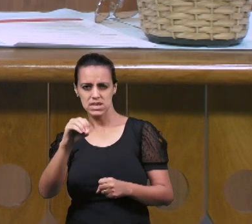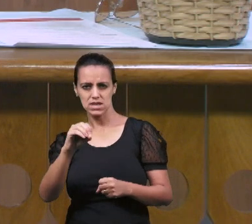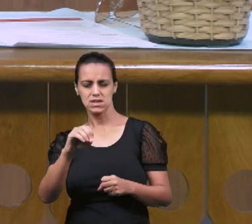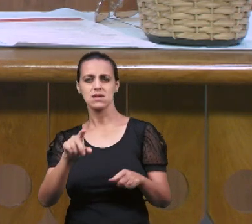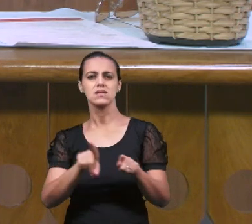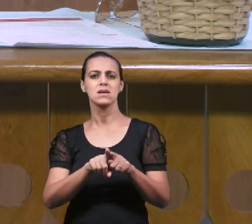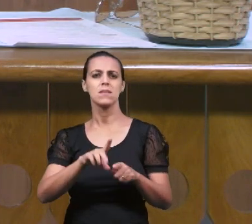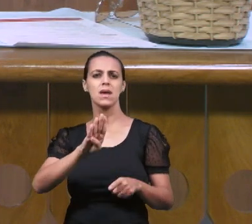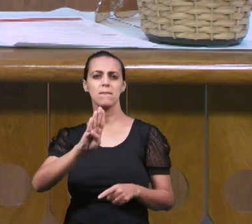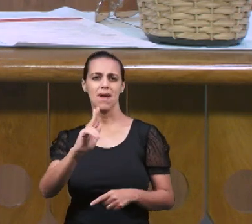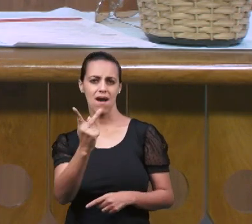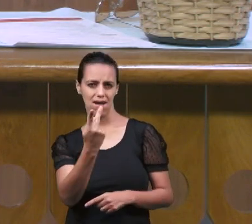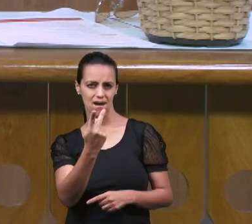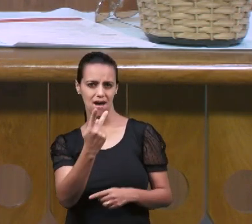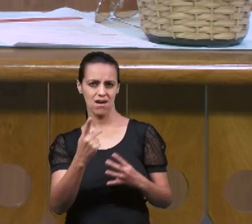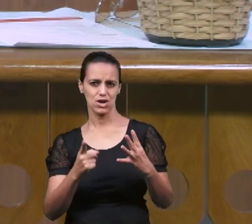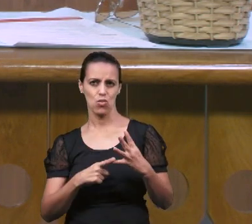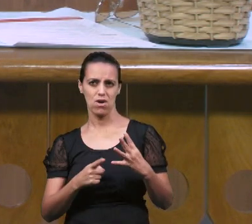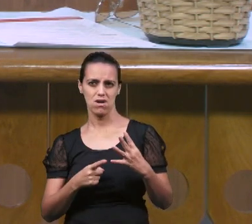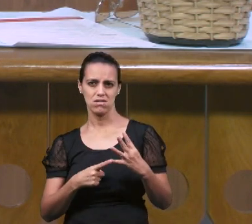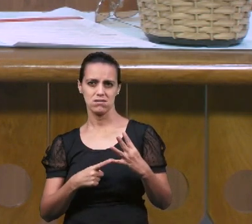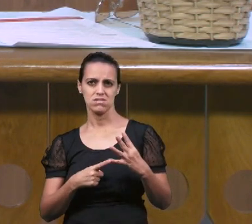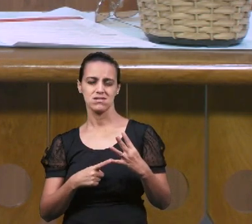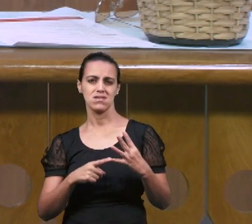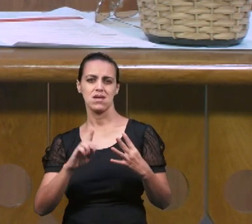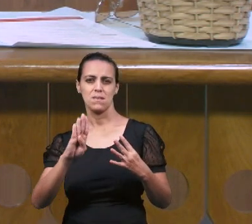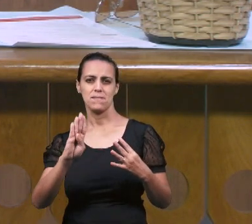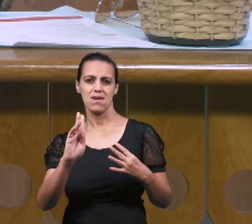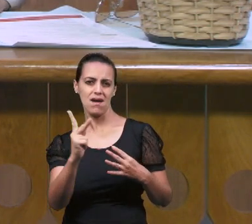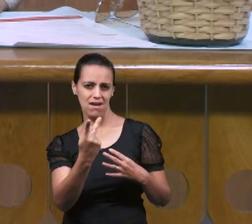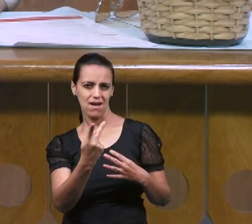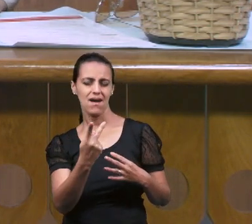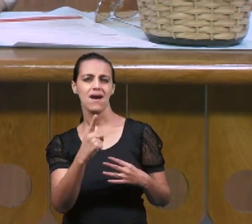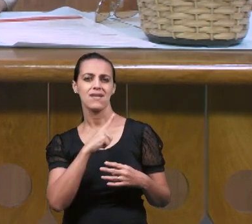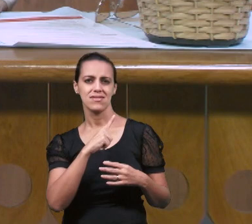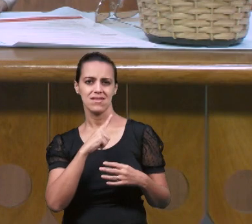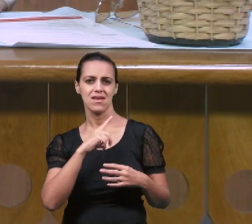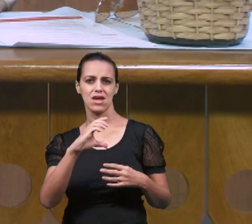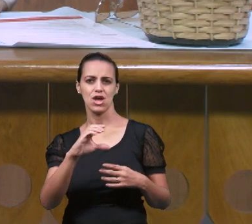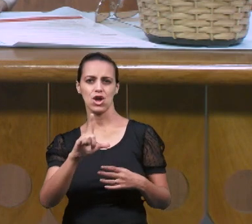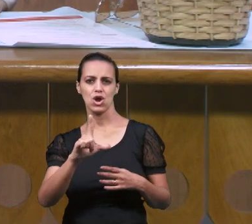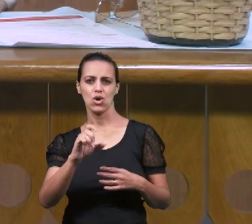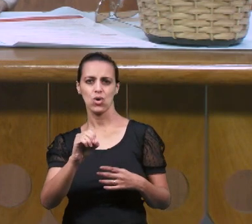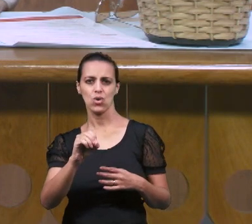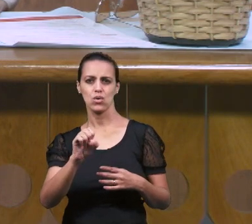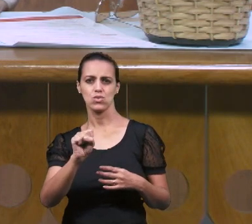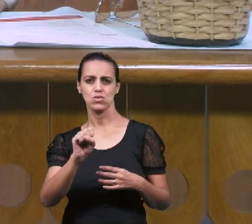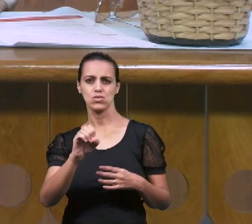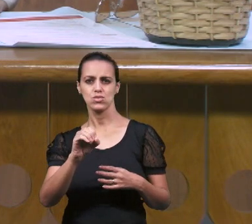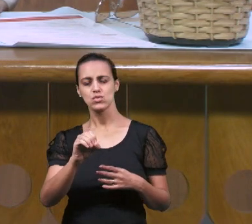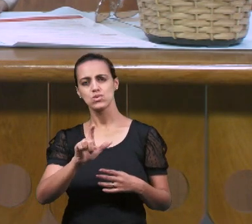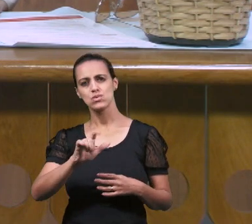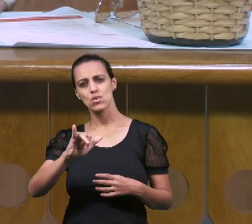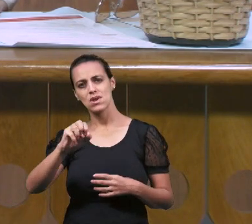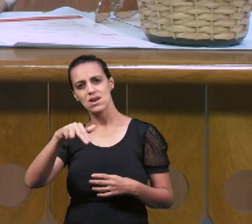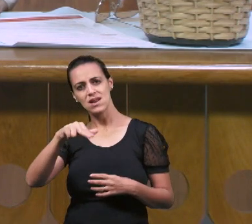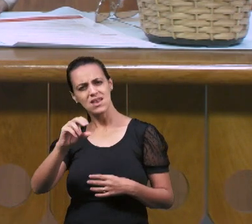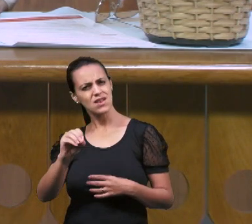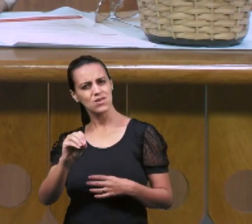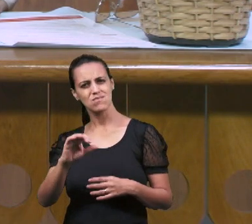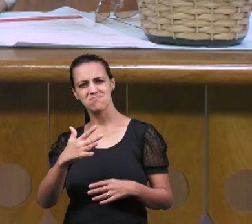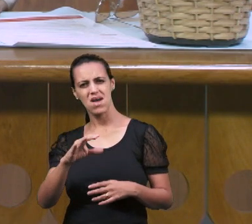Creusolino, qui ne pourrait pas être dehors de ça, n'est-ce pas? Il a plus de 850